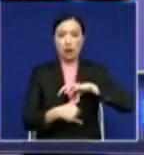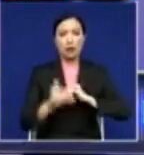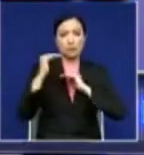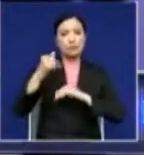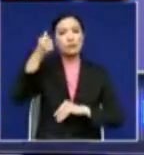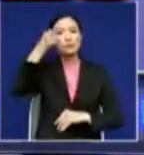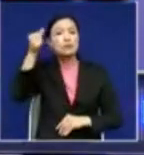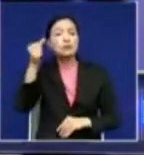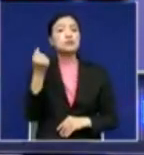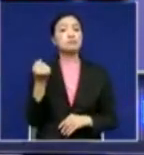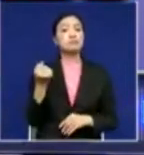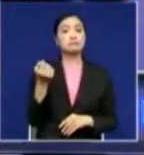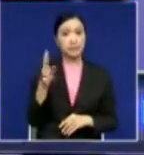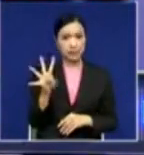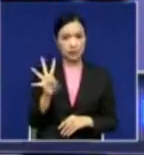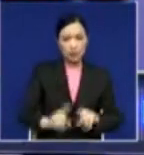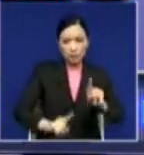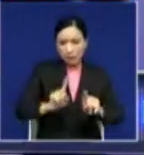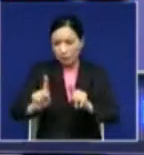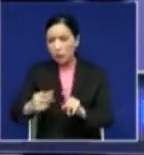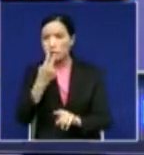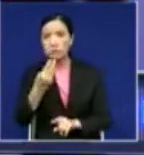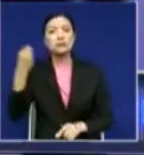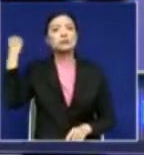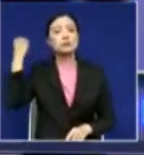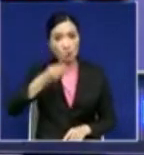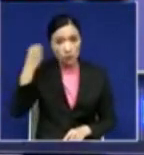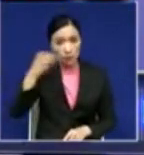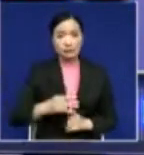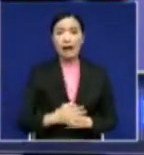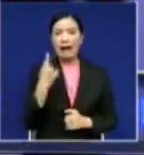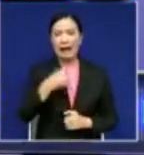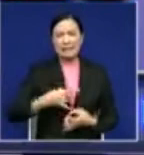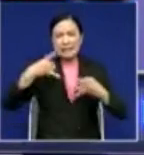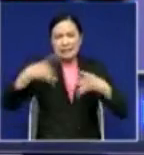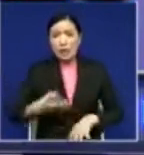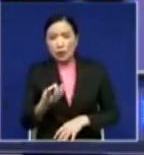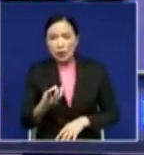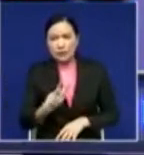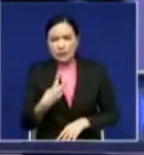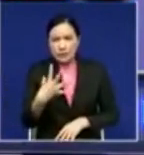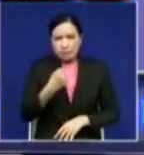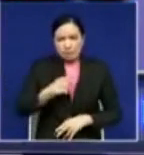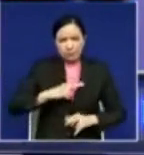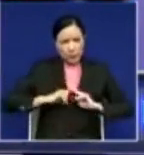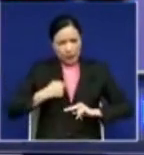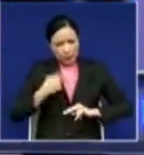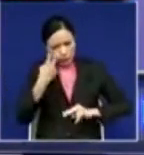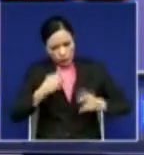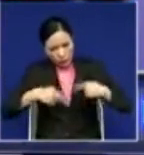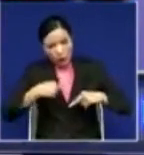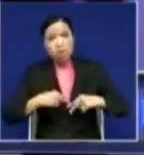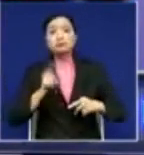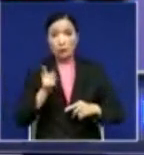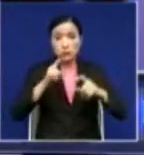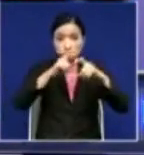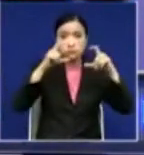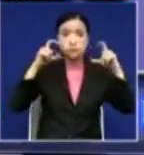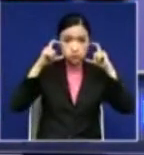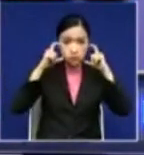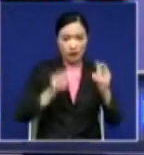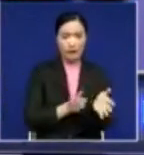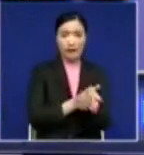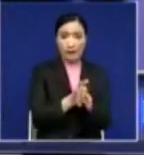ช่นเดียวกันนะครับแล้วก็จะติดตามอาการทุกวันนะครับคนที่อาการเสี่ยงน้อยก็ให้สังเกตอาการนะครับแล้วก็สวมหน้ากากล้